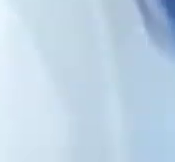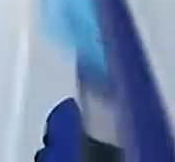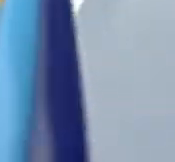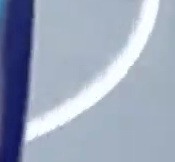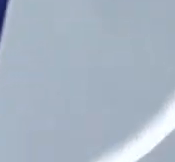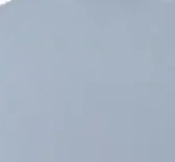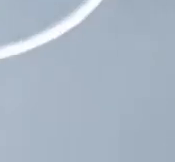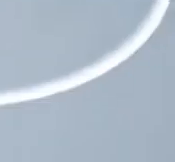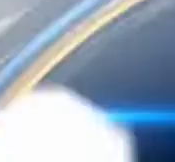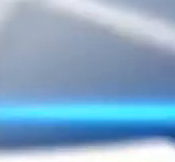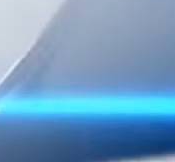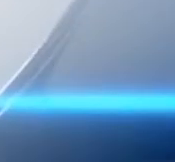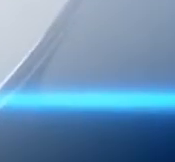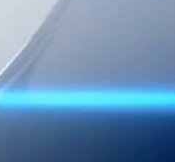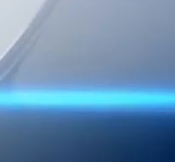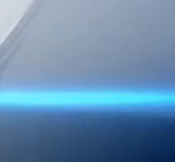Музика